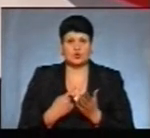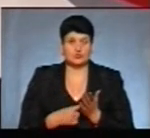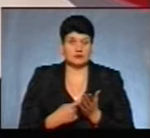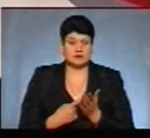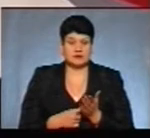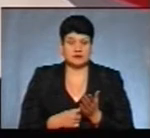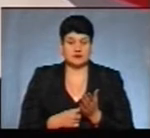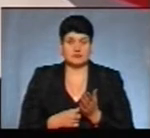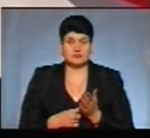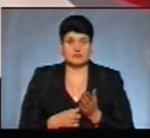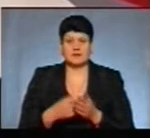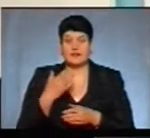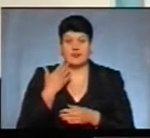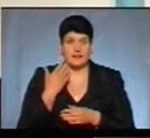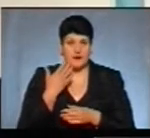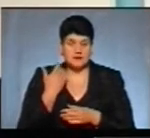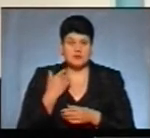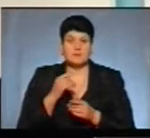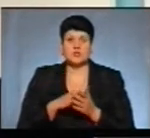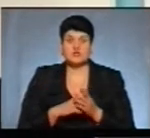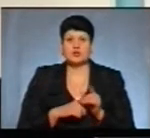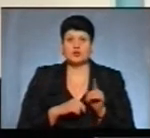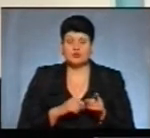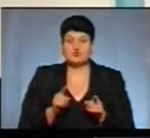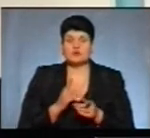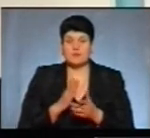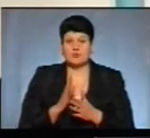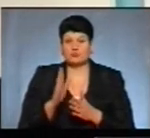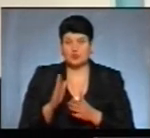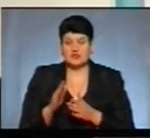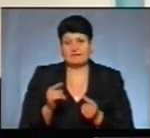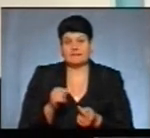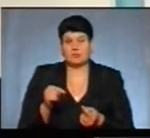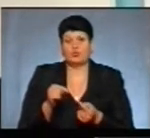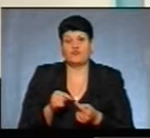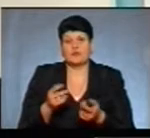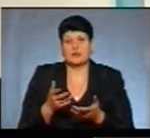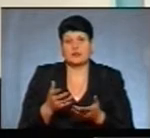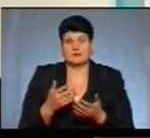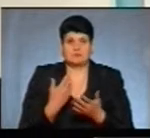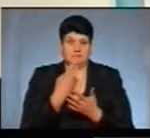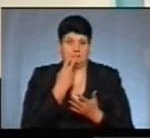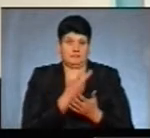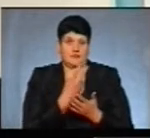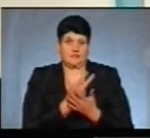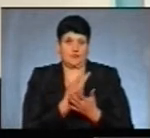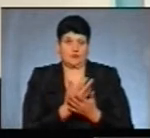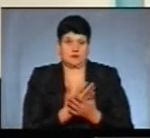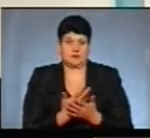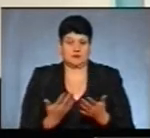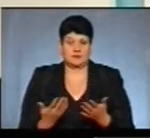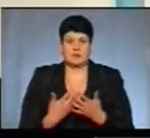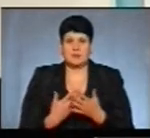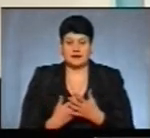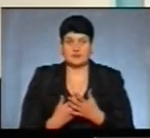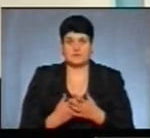Фізичне насильство довести легше по причині того, що мають бути відповідні ознаки його нанесення. Наприклад,